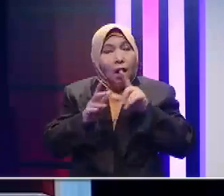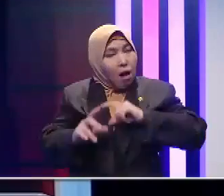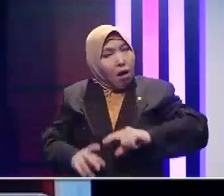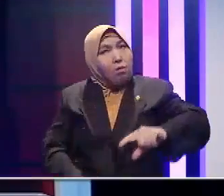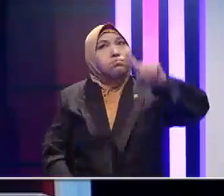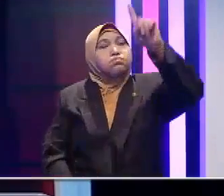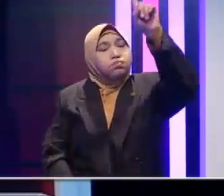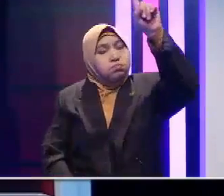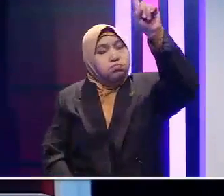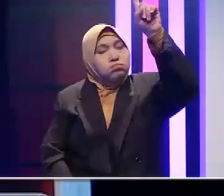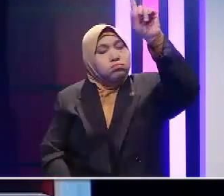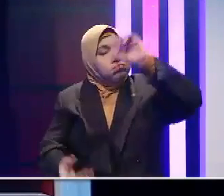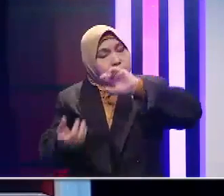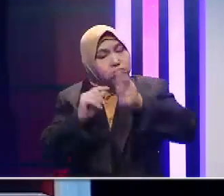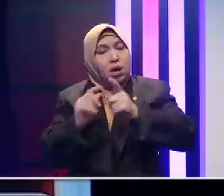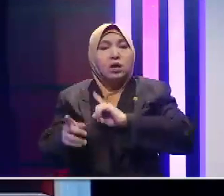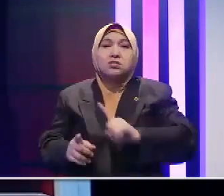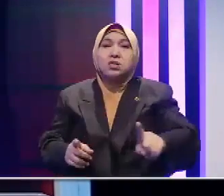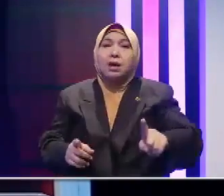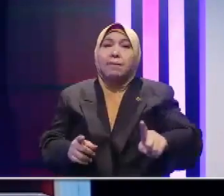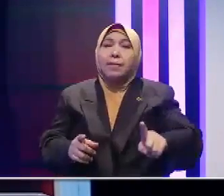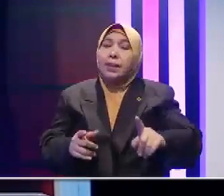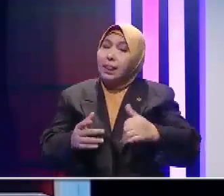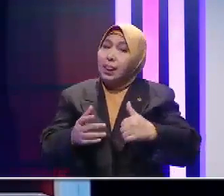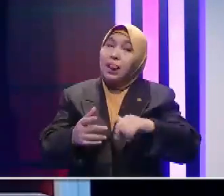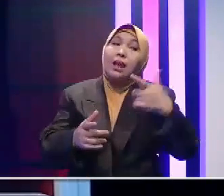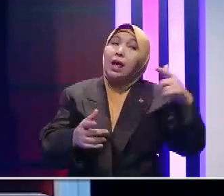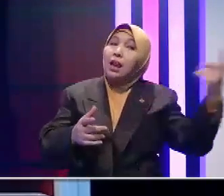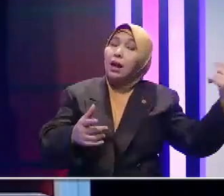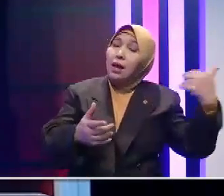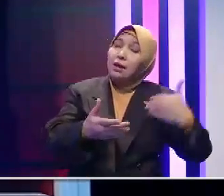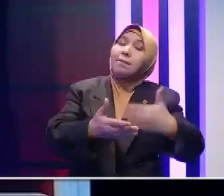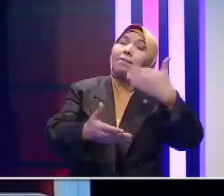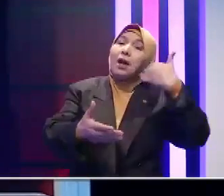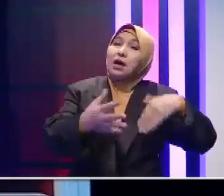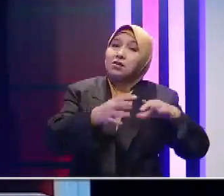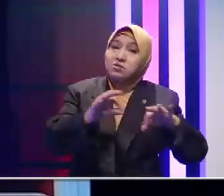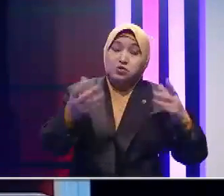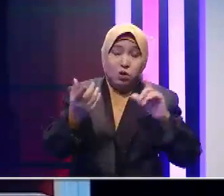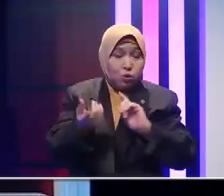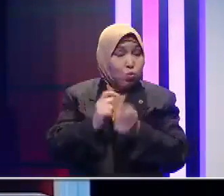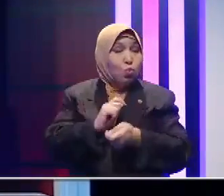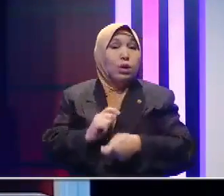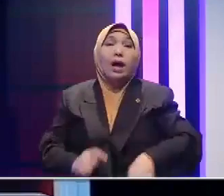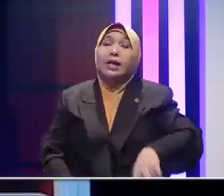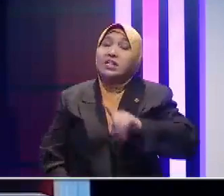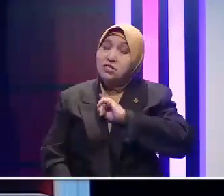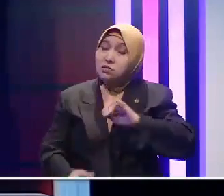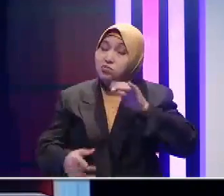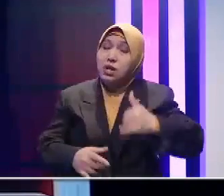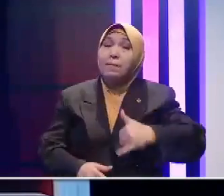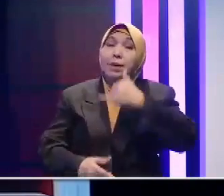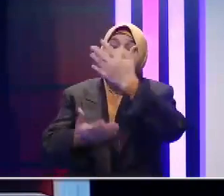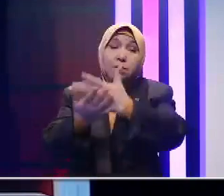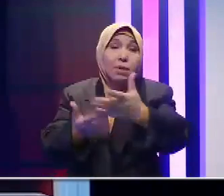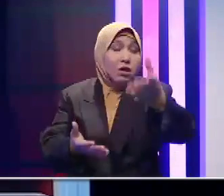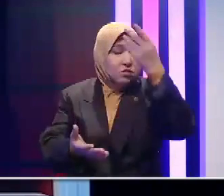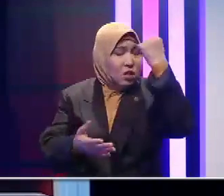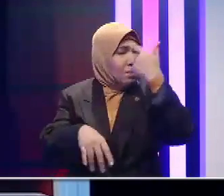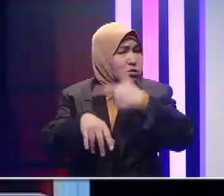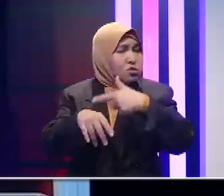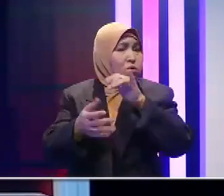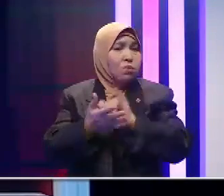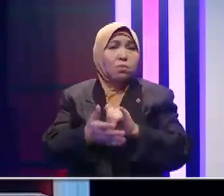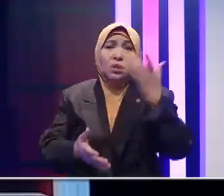kita peluk Islam dulu, belakang ceritalah. Dan bila dah peluk Islam, dah pergi belajar. Masa belajar tu pun orang tak tahu. Saya